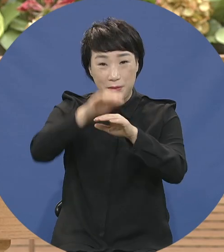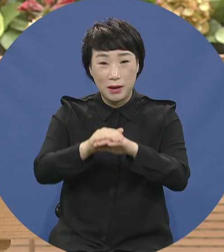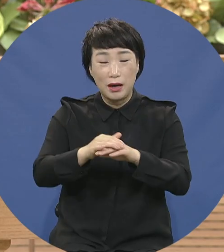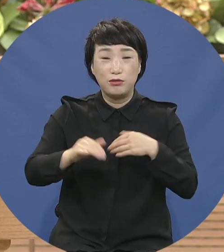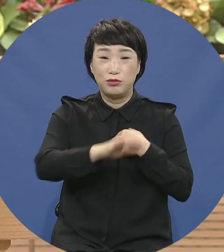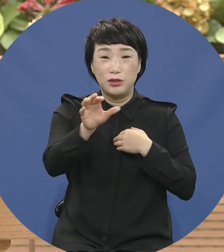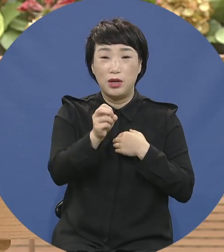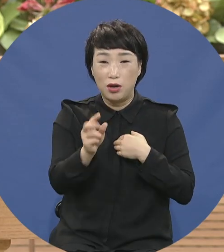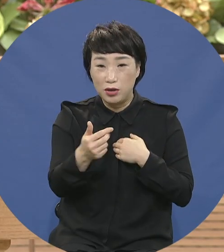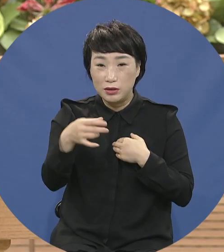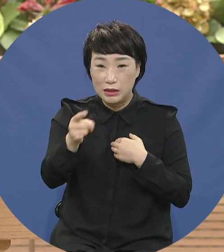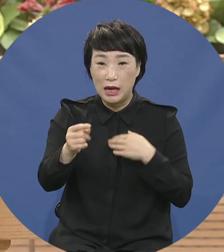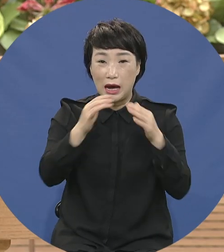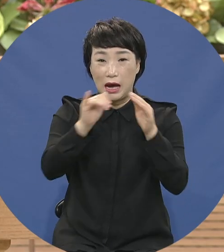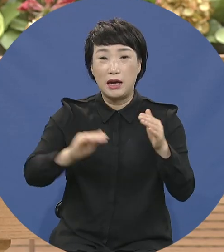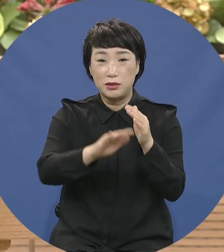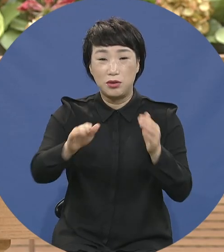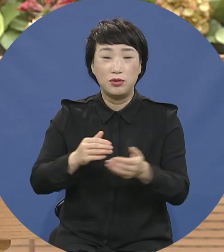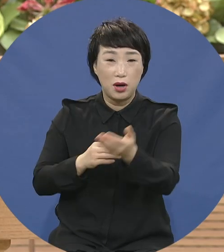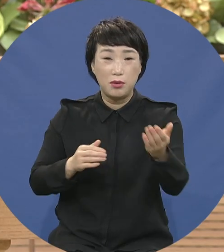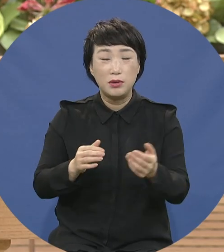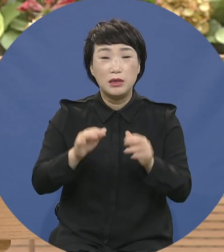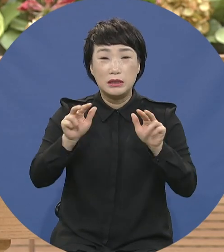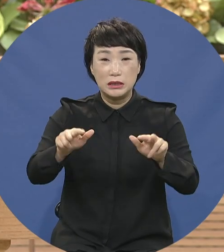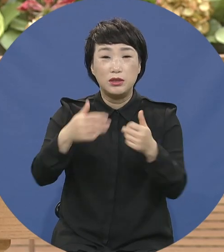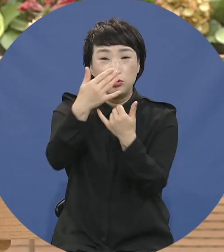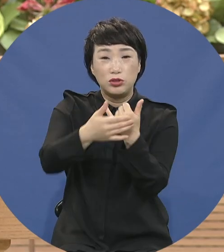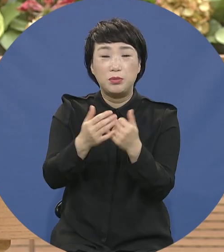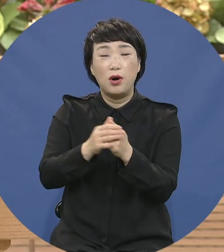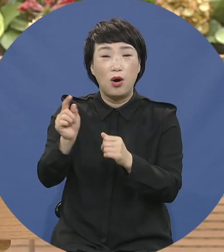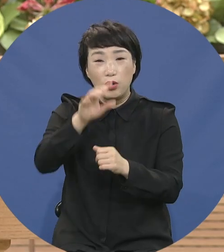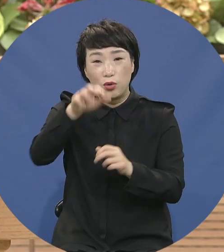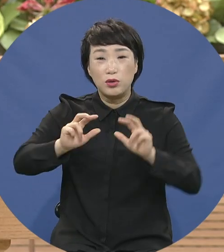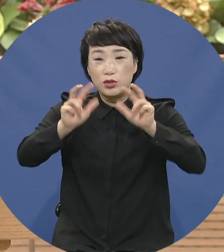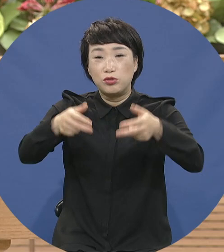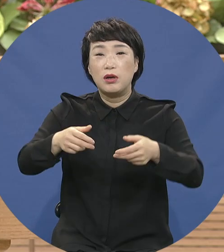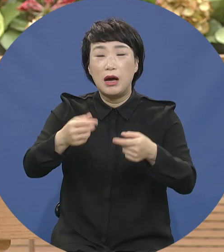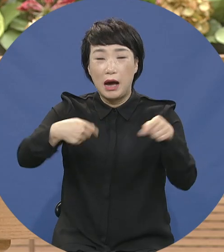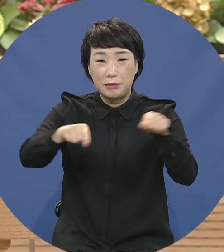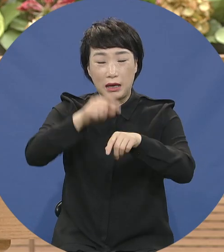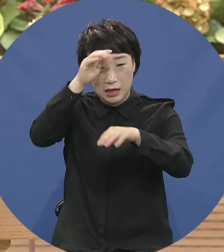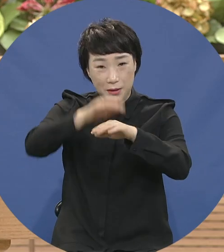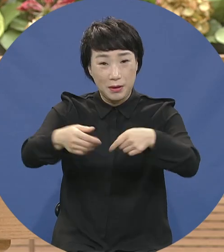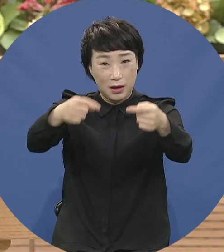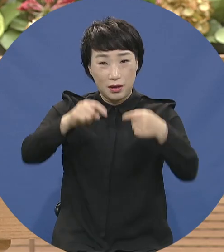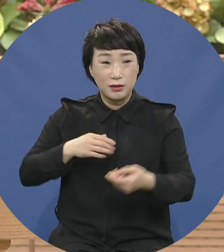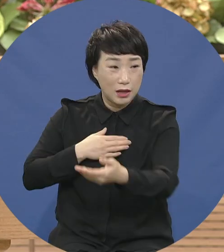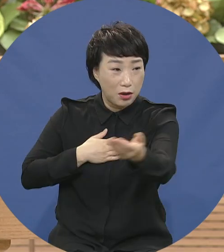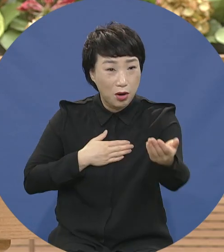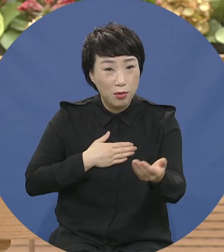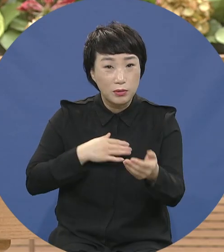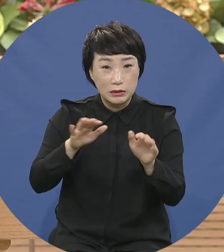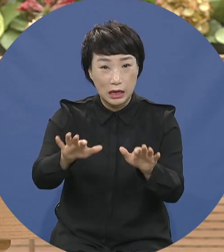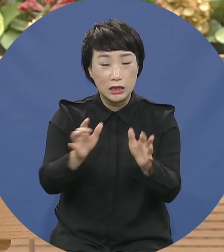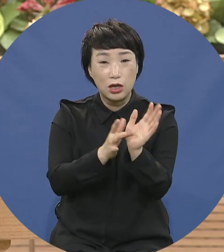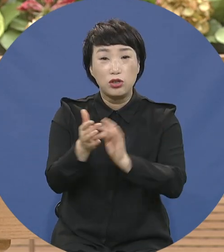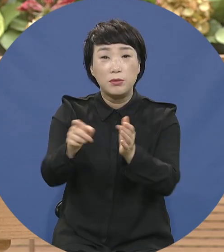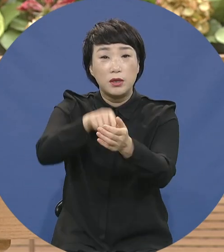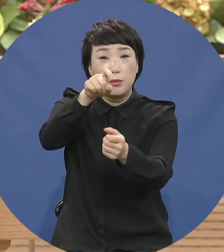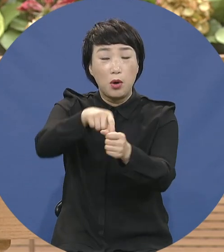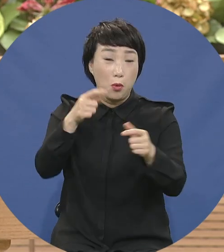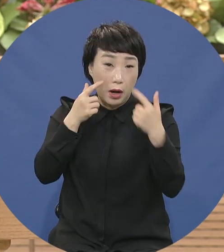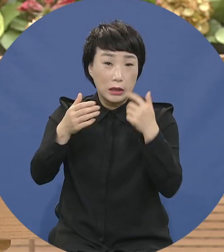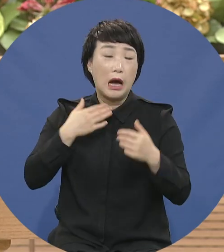통해서 지구촌 어느 곳에든지 함께하는 예수 가족이요, 우리는 예수를 왜 믿나를 분명히